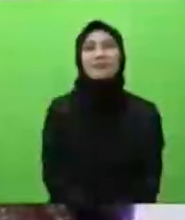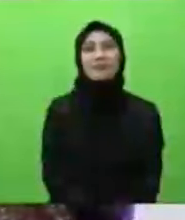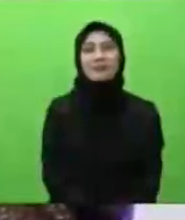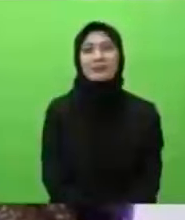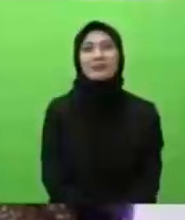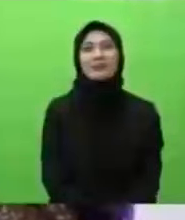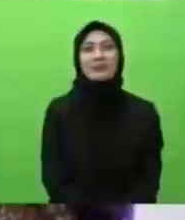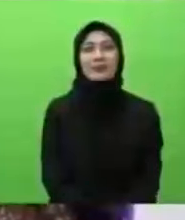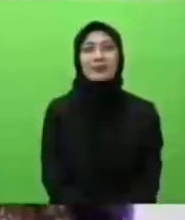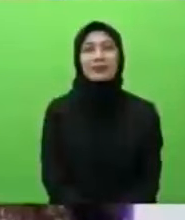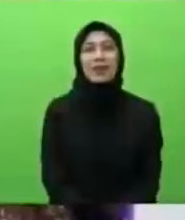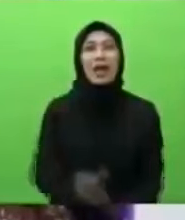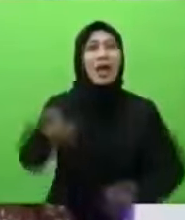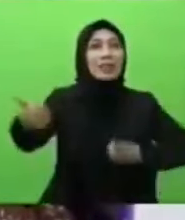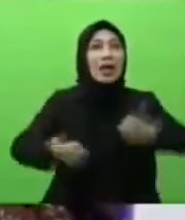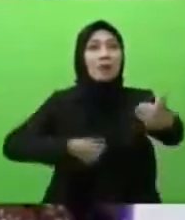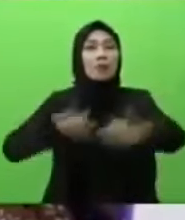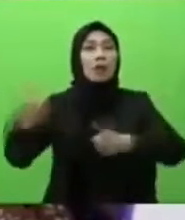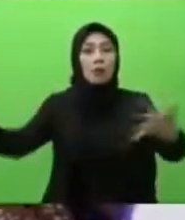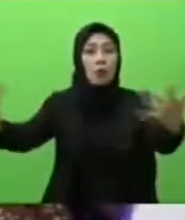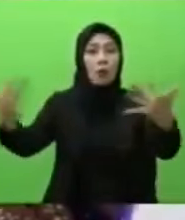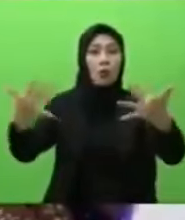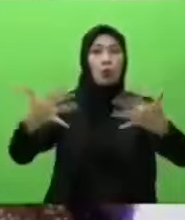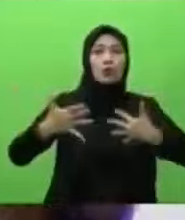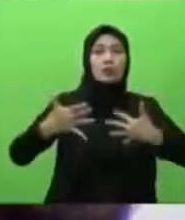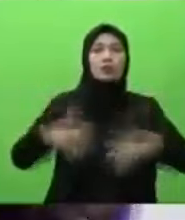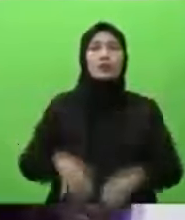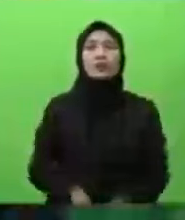para penggembira dan seluruh warga